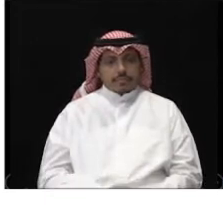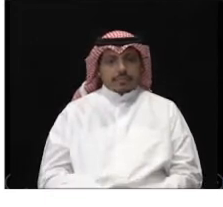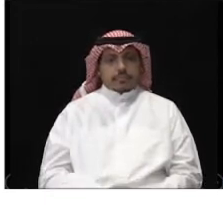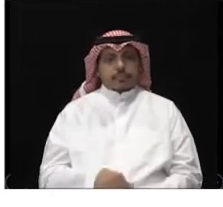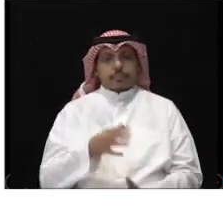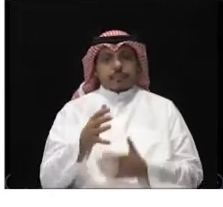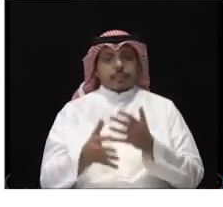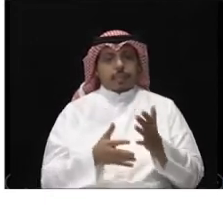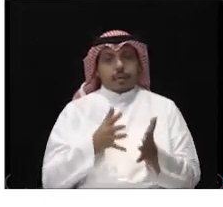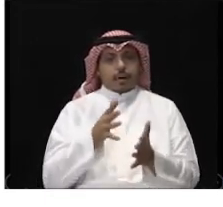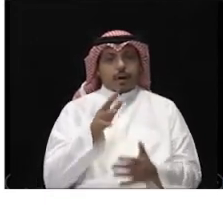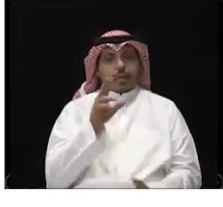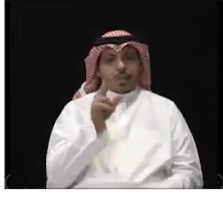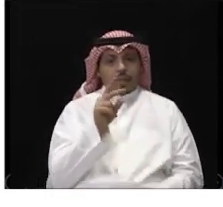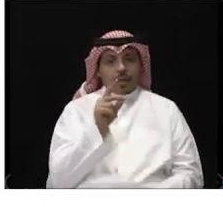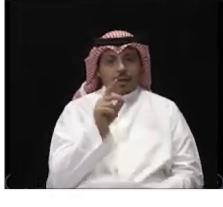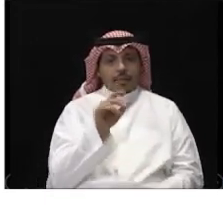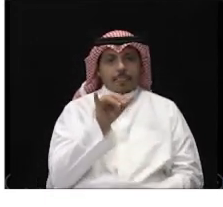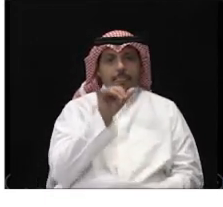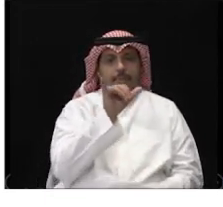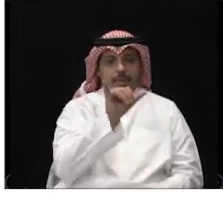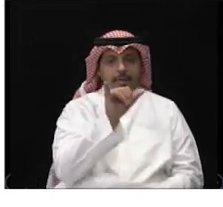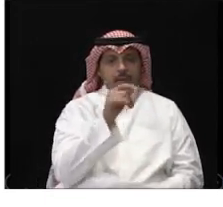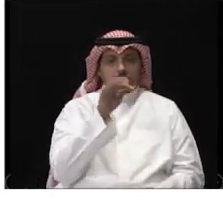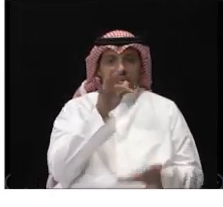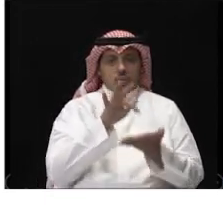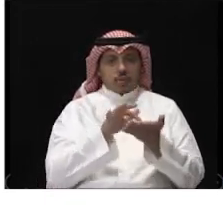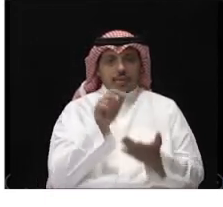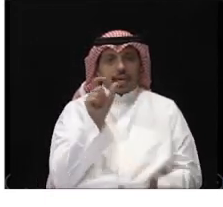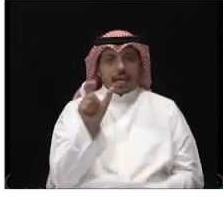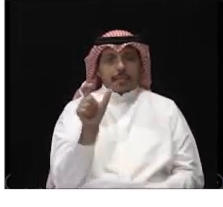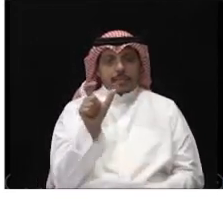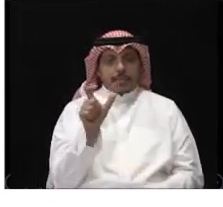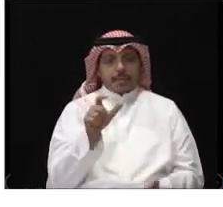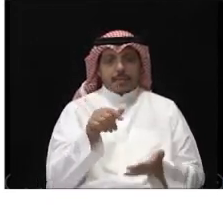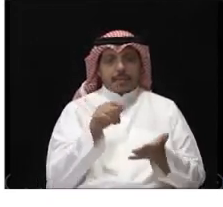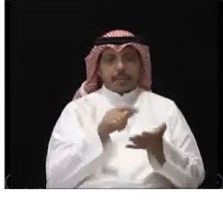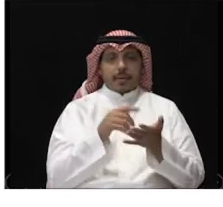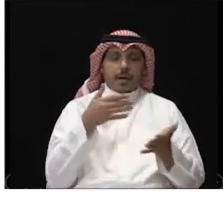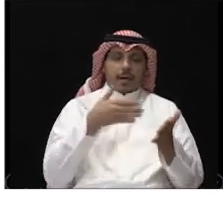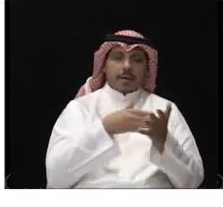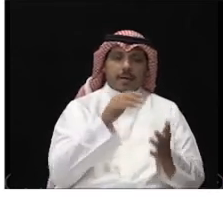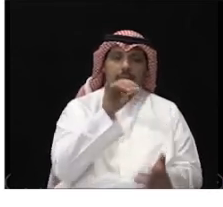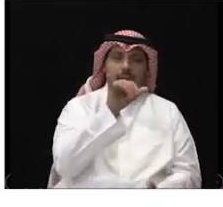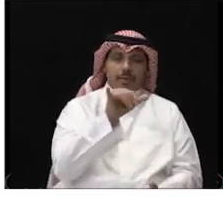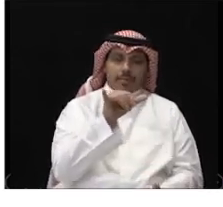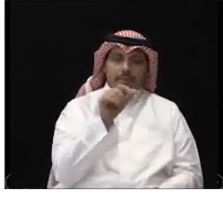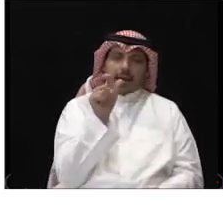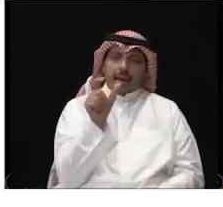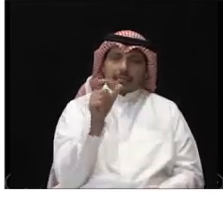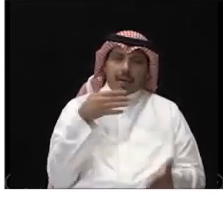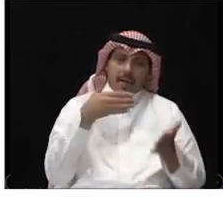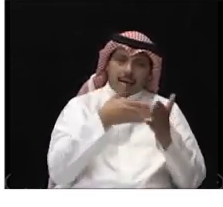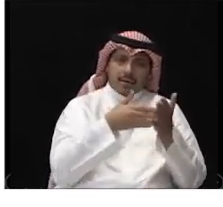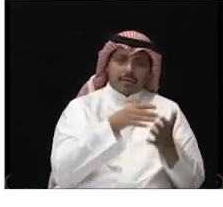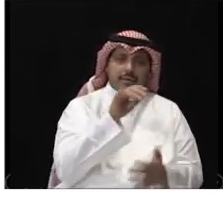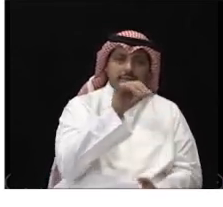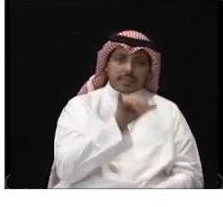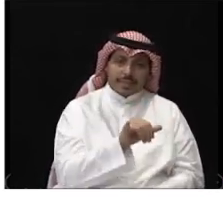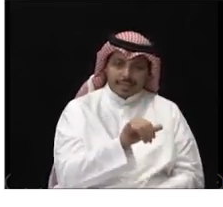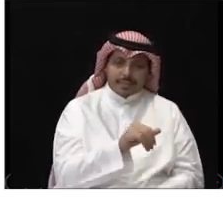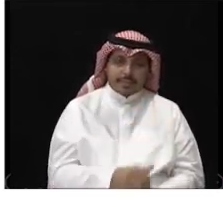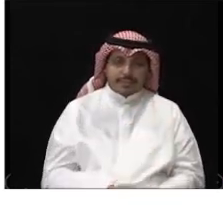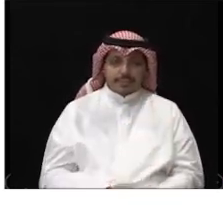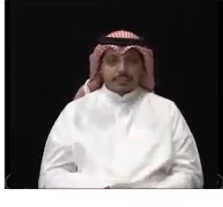أحسنتم، مع الضمة، ممتاز. إذن يا ي يو، لاحظ هنا الياء أين موضعها، أول ولا وسط ولا